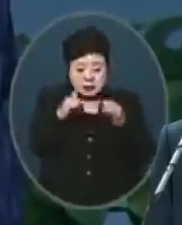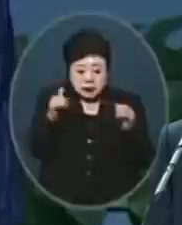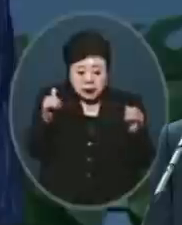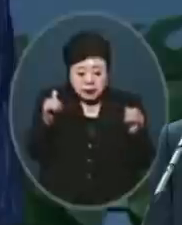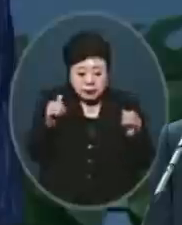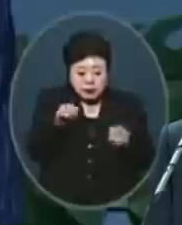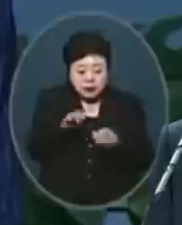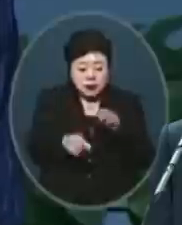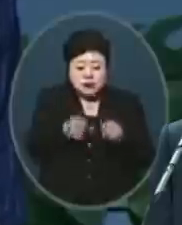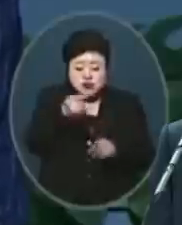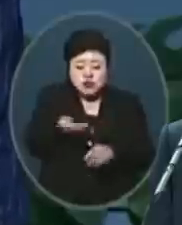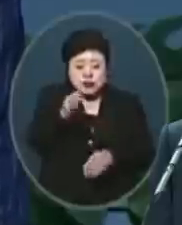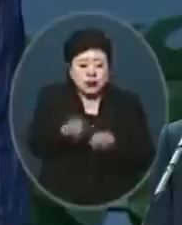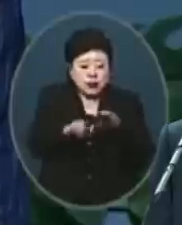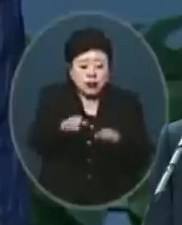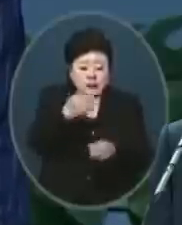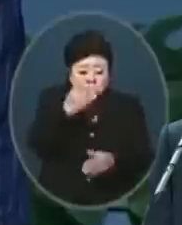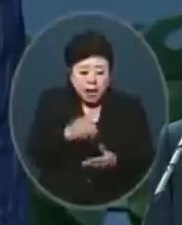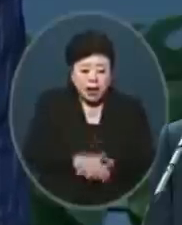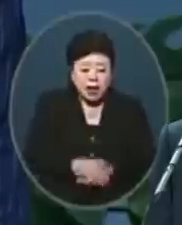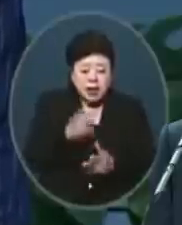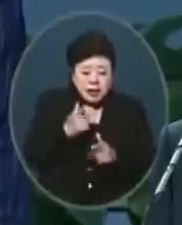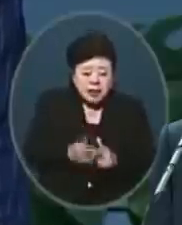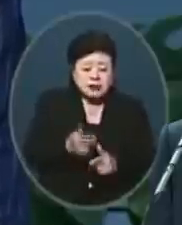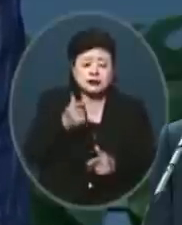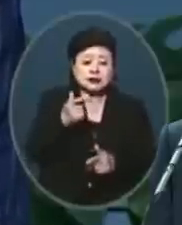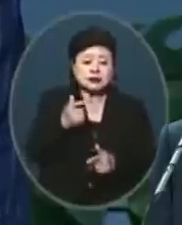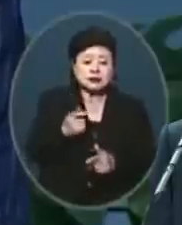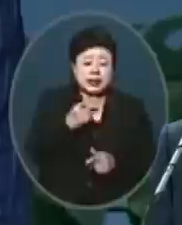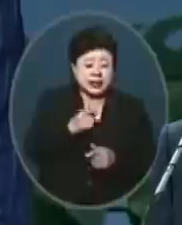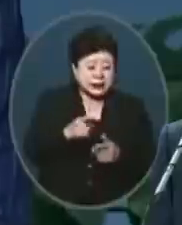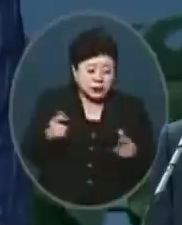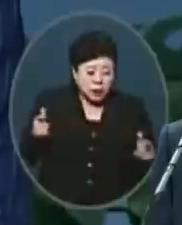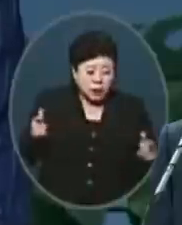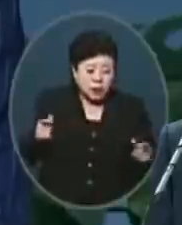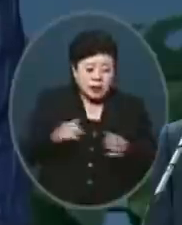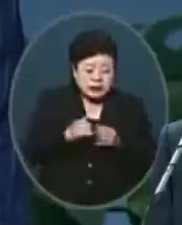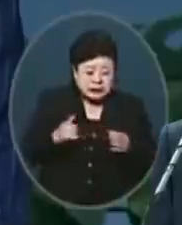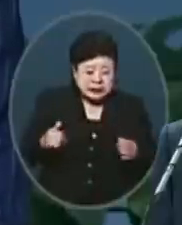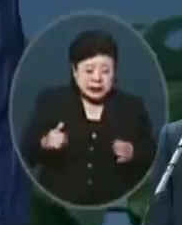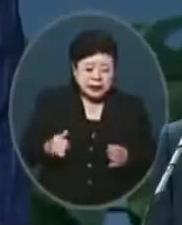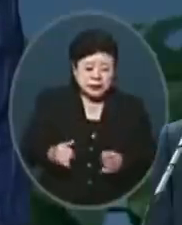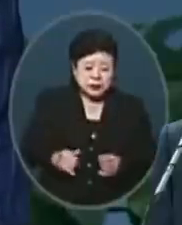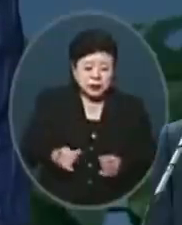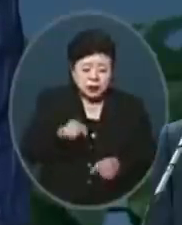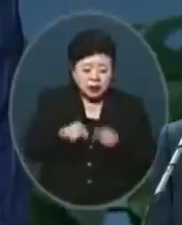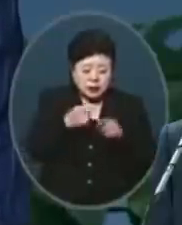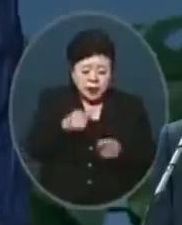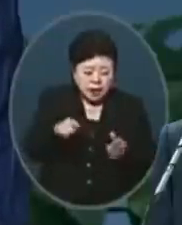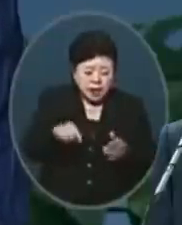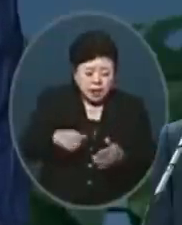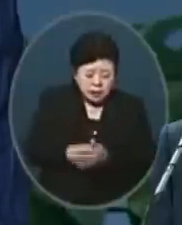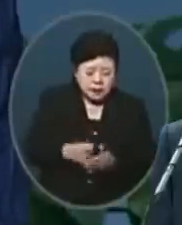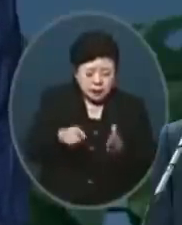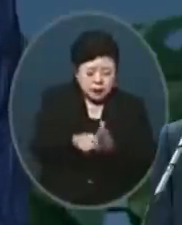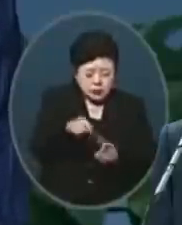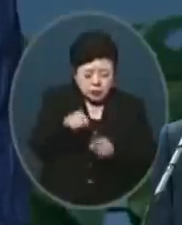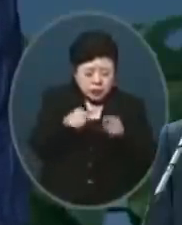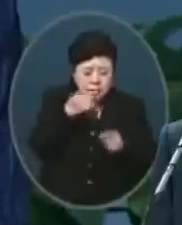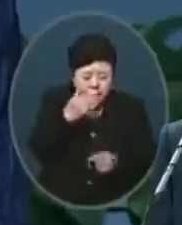물으로 걸어갈 수 있다. 예수님만 걸어갈 수 있는 게 아니라 담대한 믿음으로 나가면 걸어갈 수